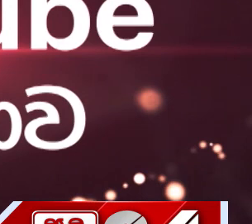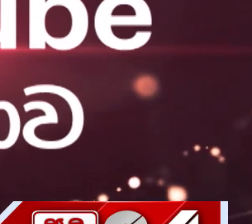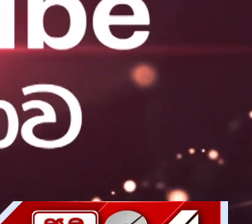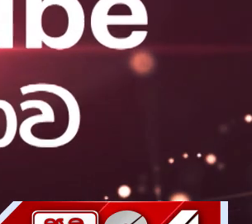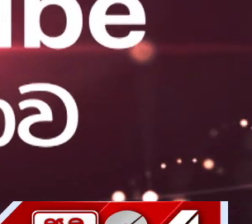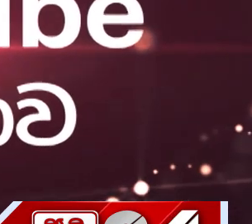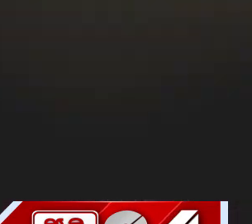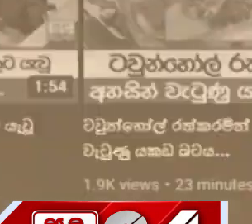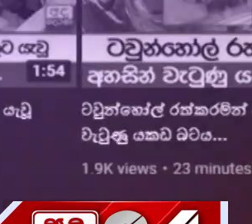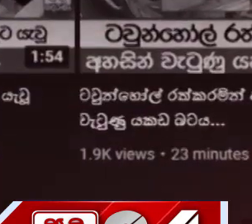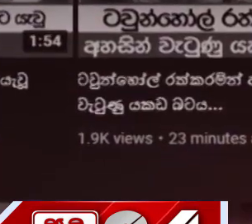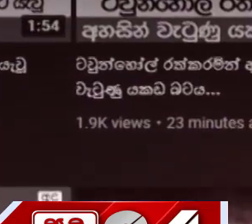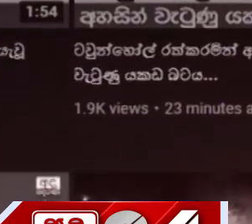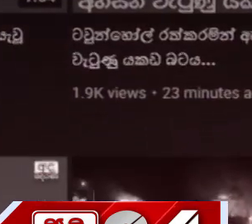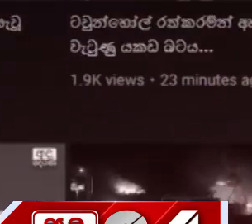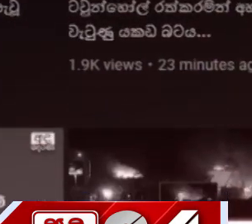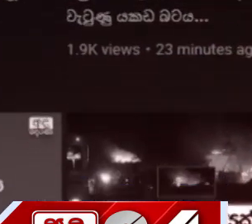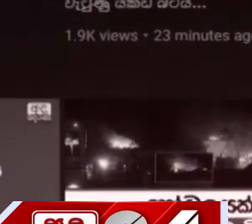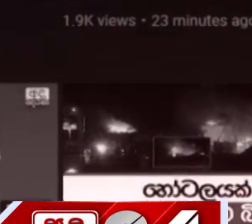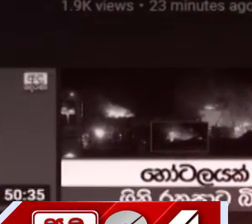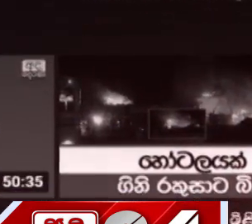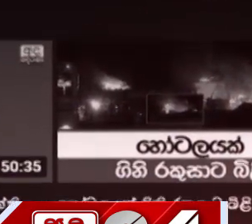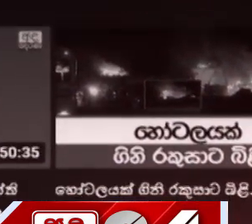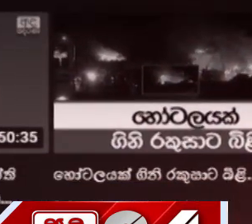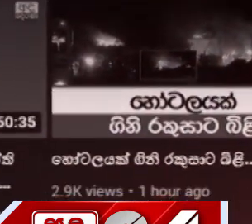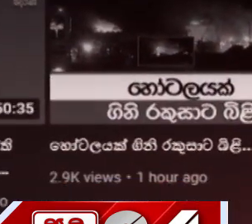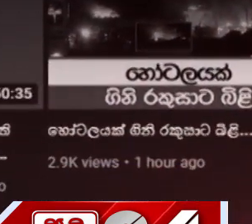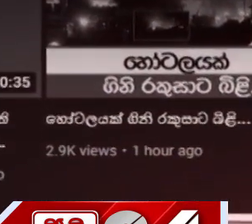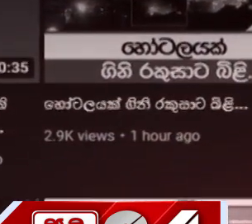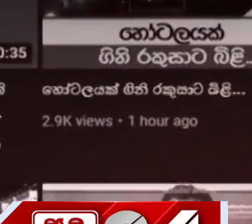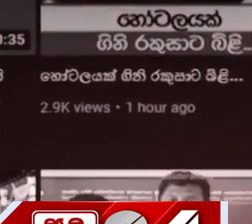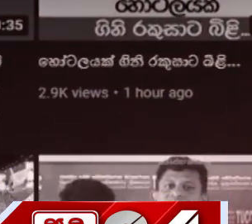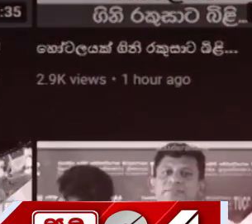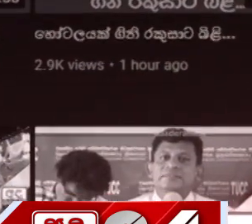YouTube නාලිකාව YouTube අද දෙරණ දැන්ම subscribe කරන්න.